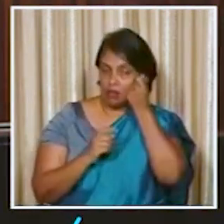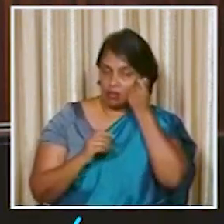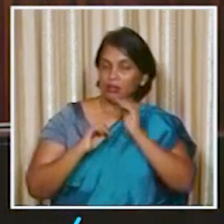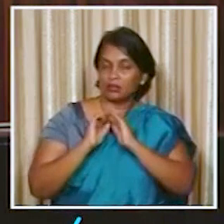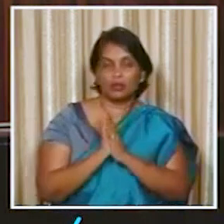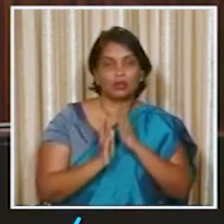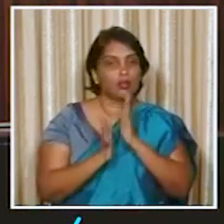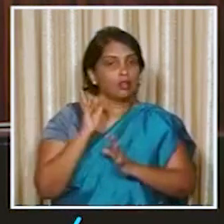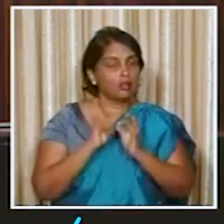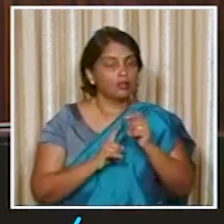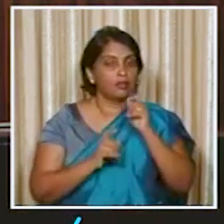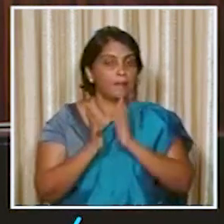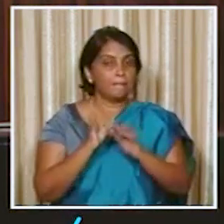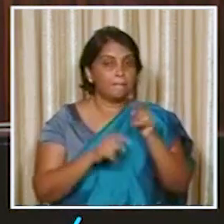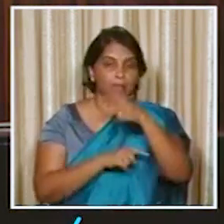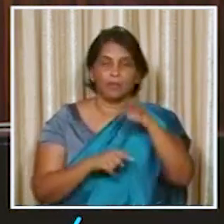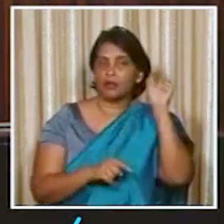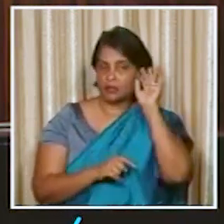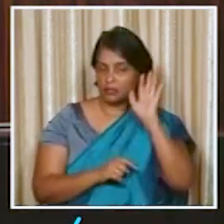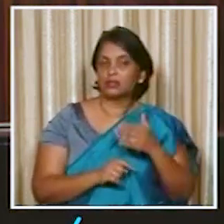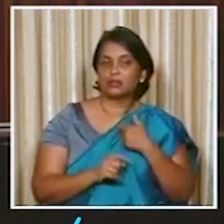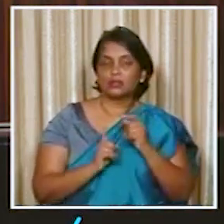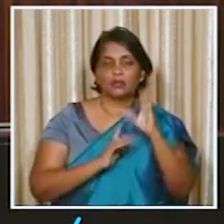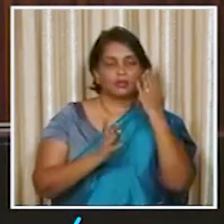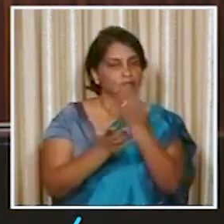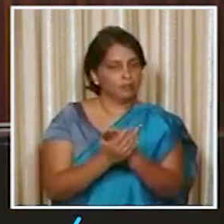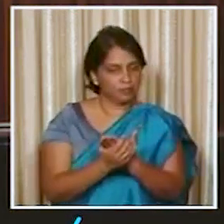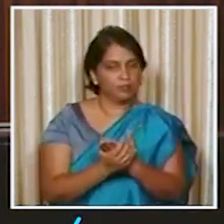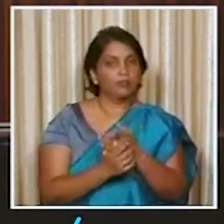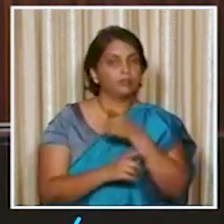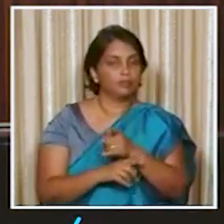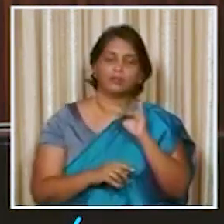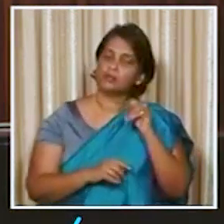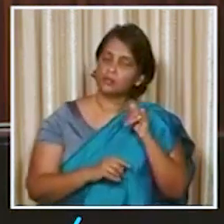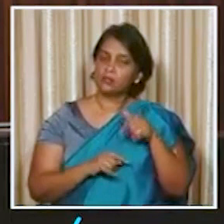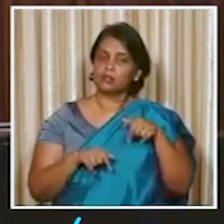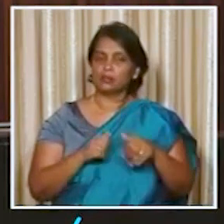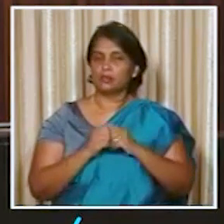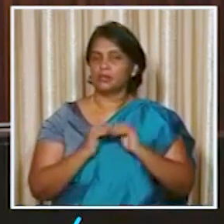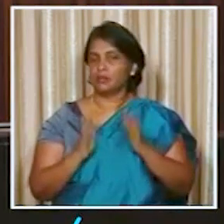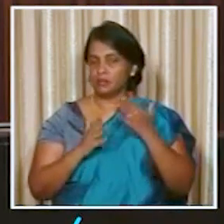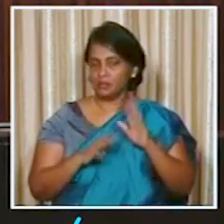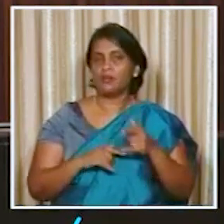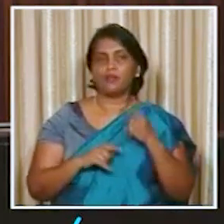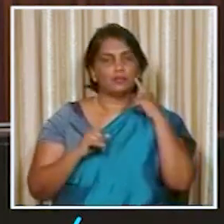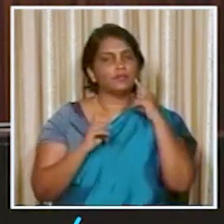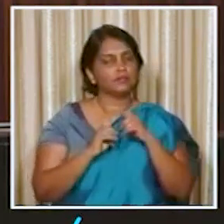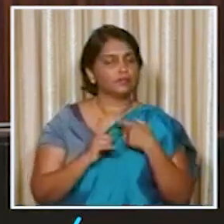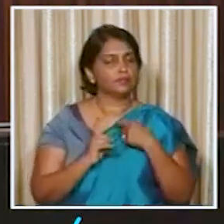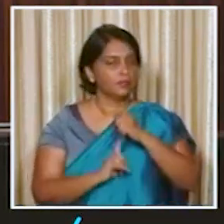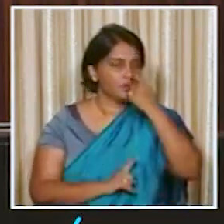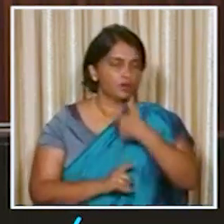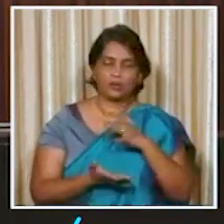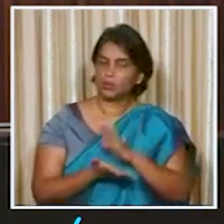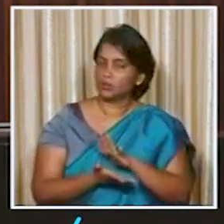මහ ජනතාවගේ හා මාධ්‍යවේදීන්ගේ දැනගැනීම සඳහා මම සභාගත කරමි ඉන් සමහරක් දැනටමත් ක්‍රියාත්මක කර තිබීම සම්බන්ධයෙන් මා පෞද්ගලිකව